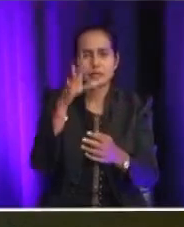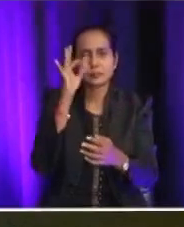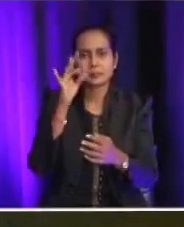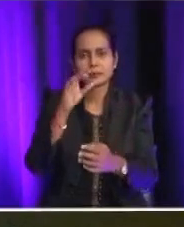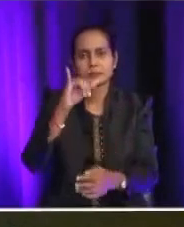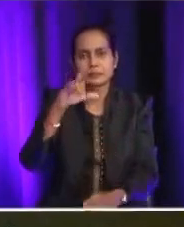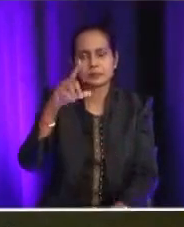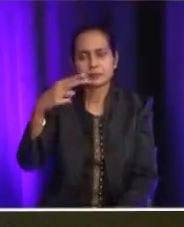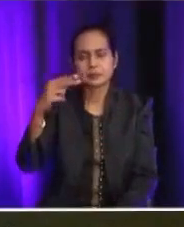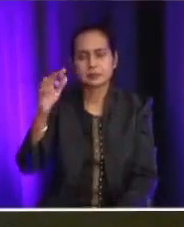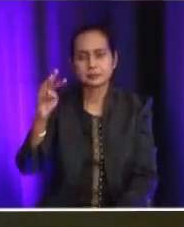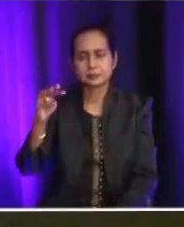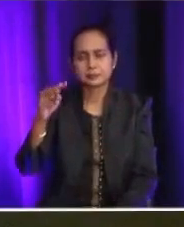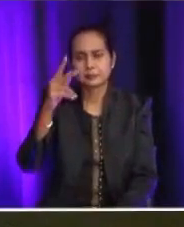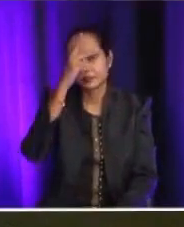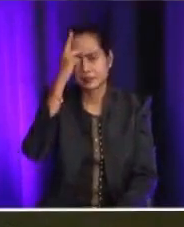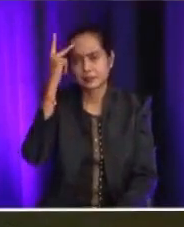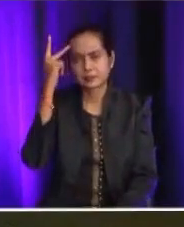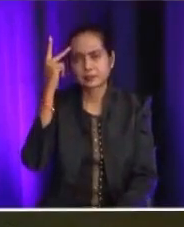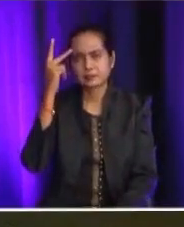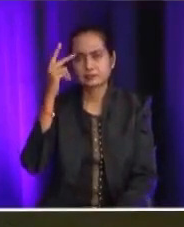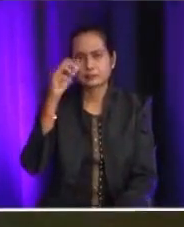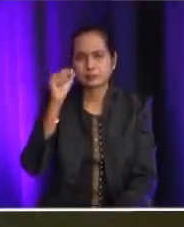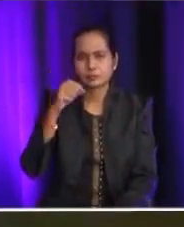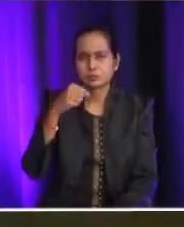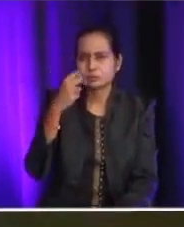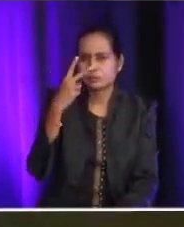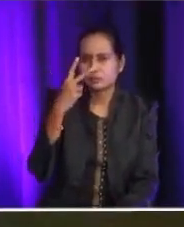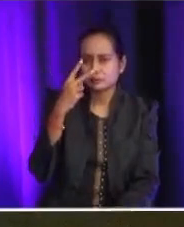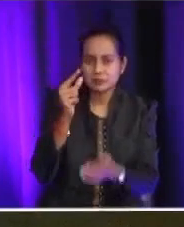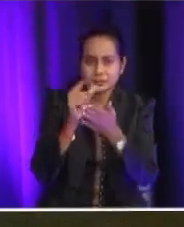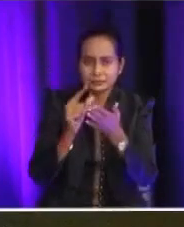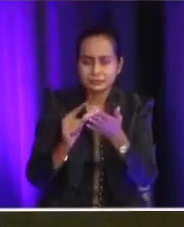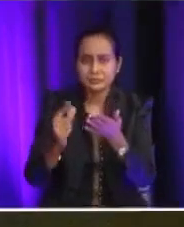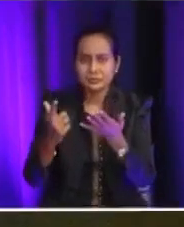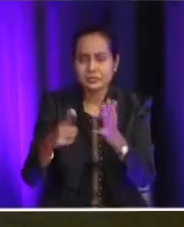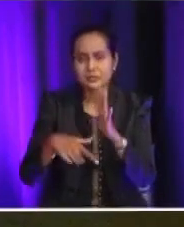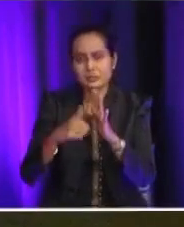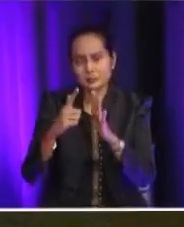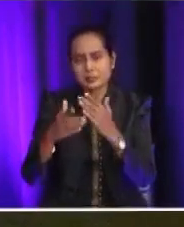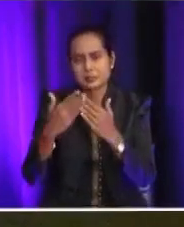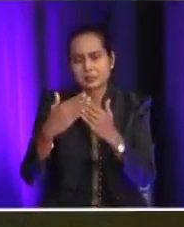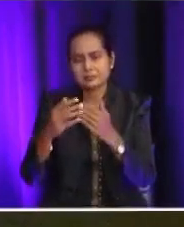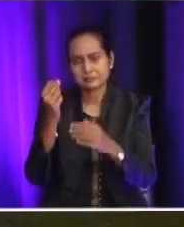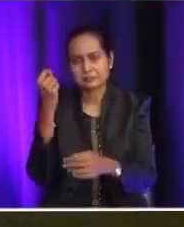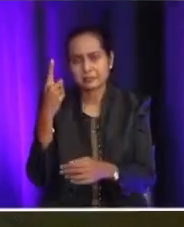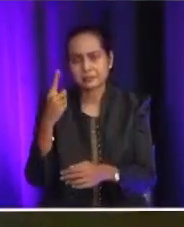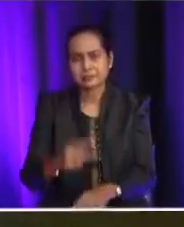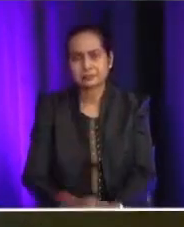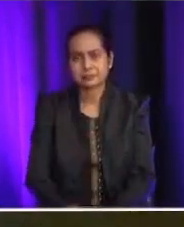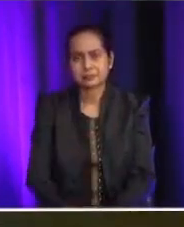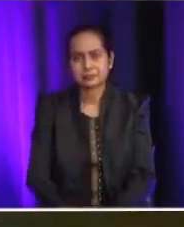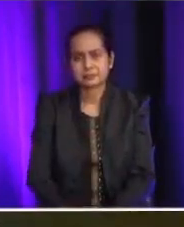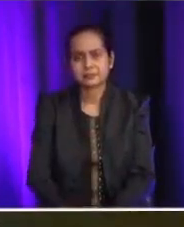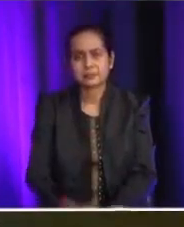lebih suka perkara-perkara yang bila dia nampak macam baba grafik-grafik gitu, saya lebih mudah untuk faham. Berbanding dengan